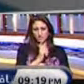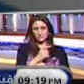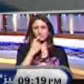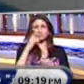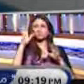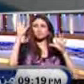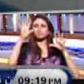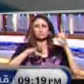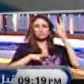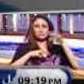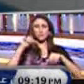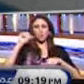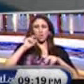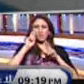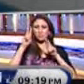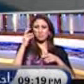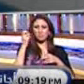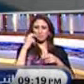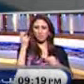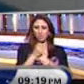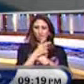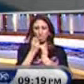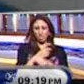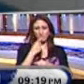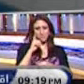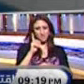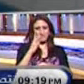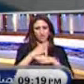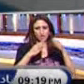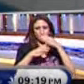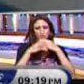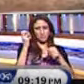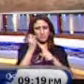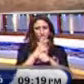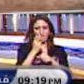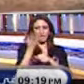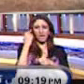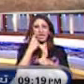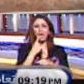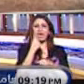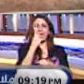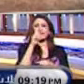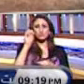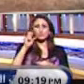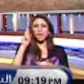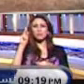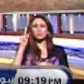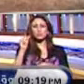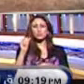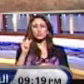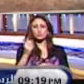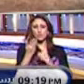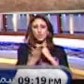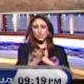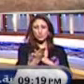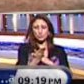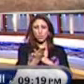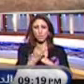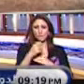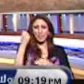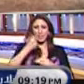متهالك. الصور قدامنا اهي، الصور قدامنا. تم بنائه من عام 1925 بالطوب اللبن والاسقف بتاعته من